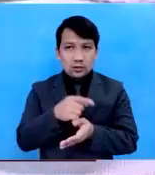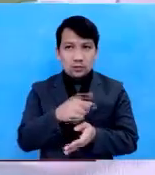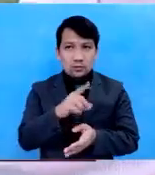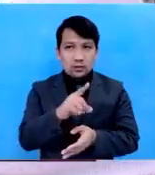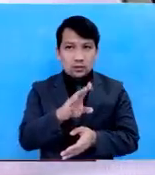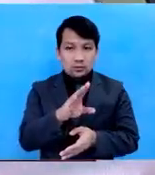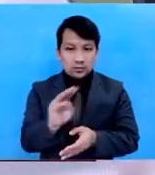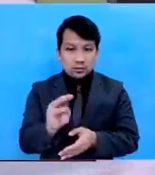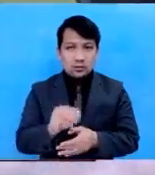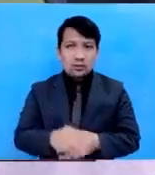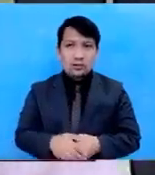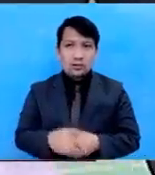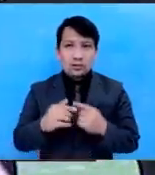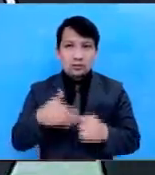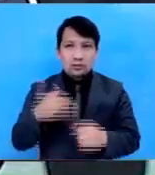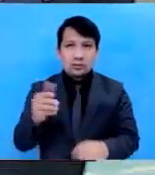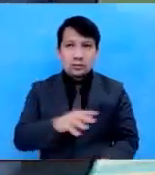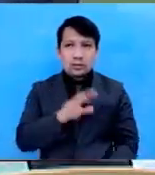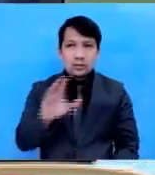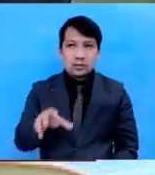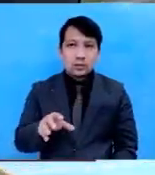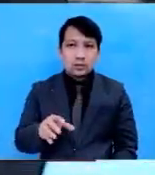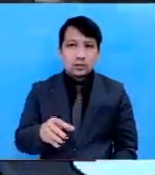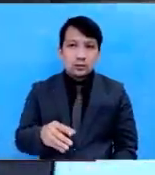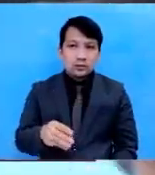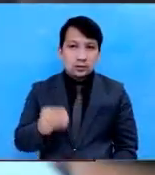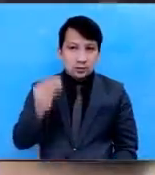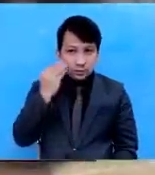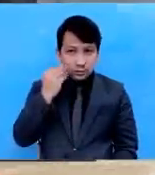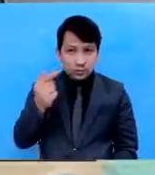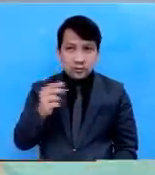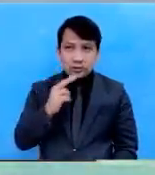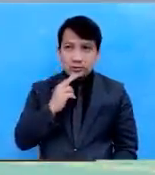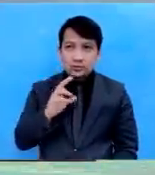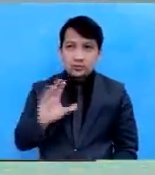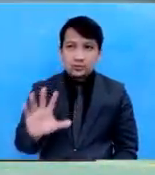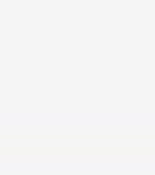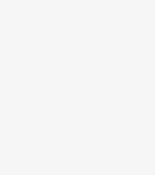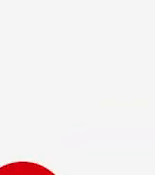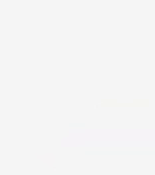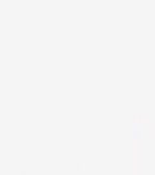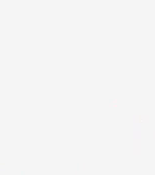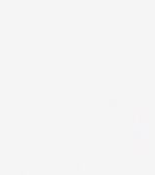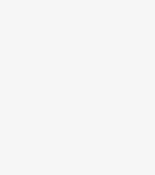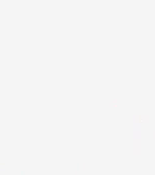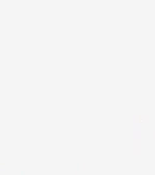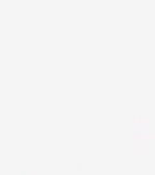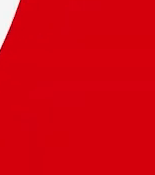Nagbabalita mula sa frontline, Mon Gualvez, News 5.